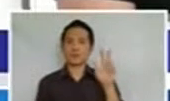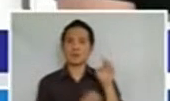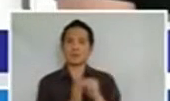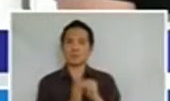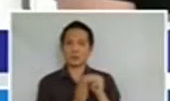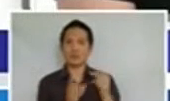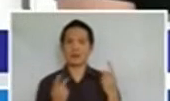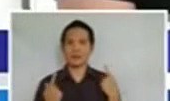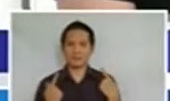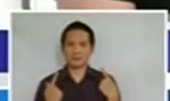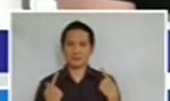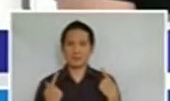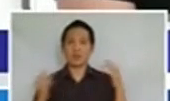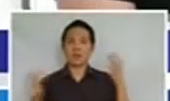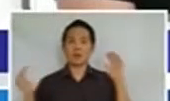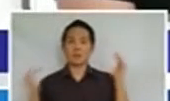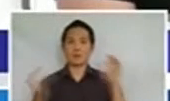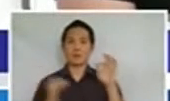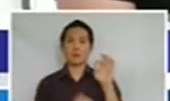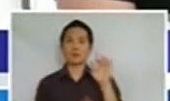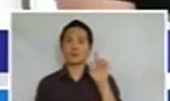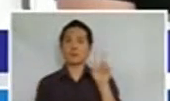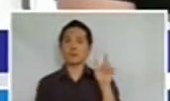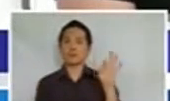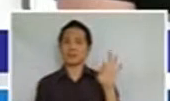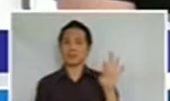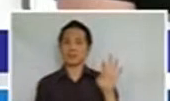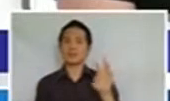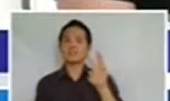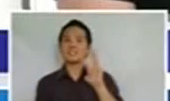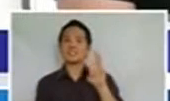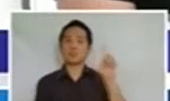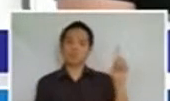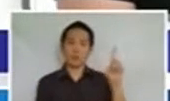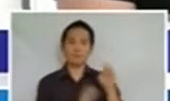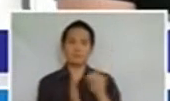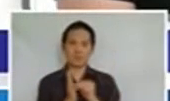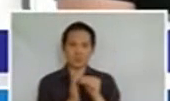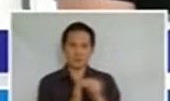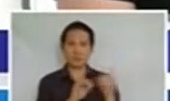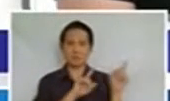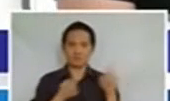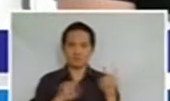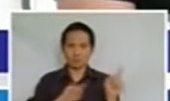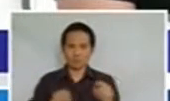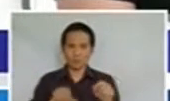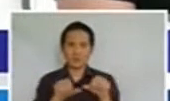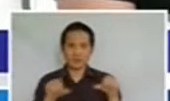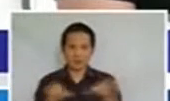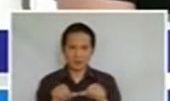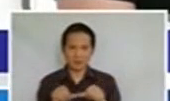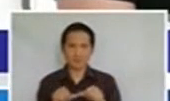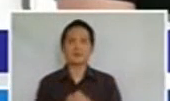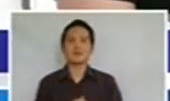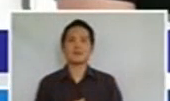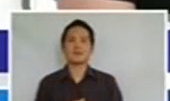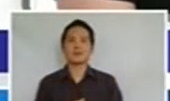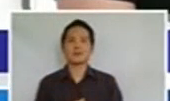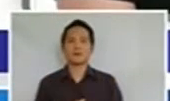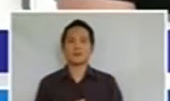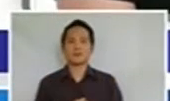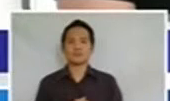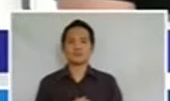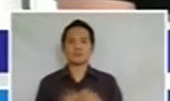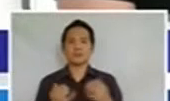iba't ibang tourism establishments na akreditado ng ahensya. Hinimok naman ni Director Castro ang mga taga Calabarzon